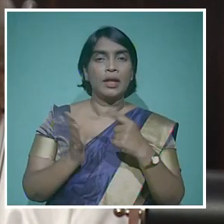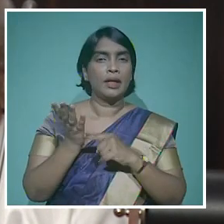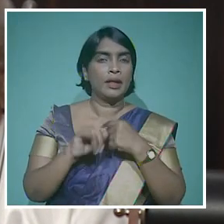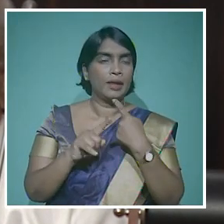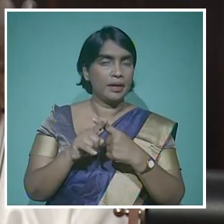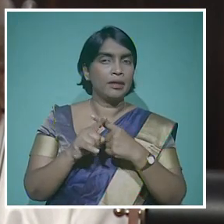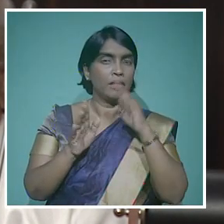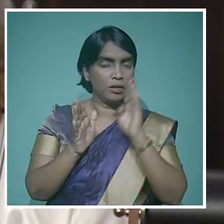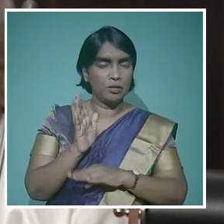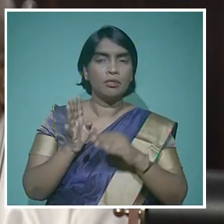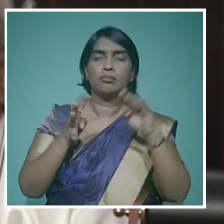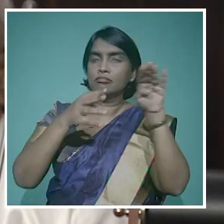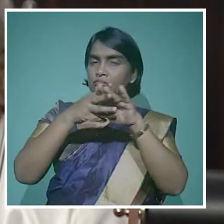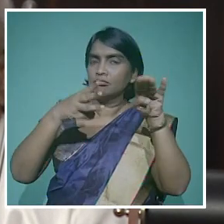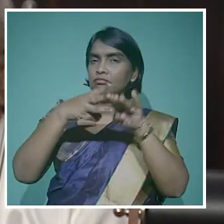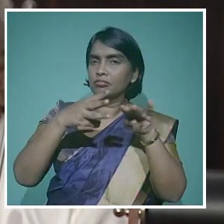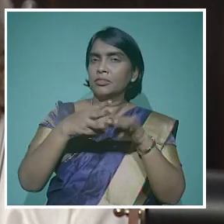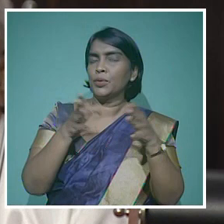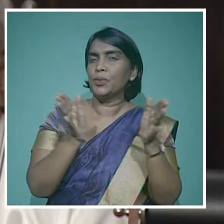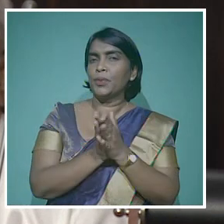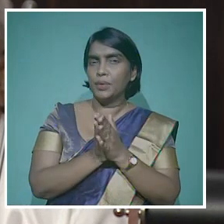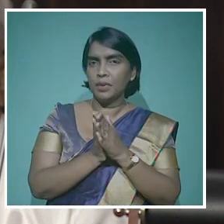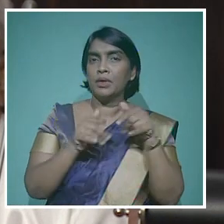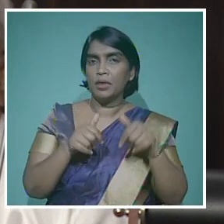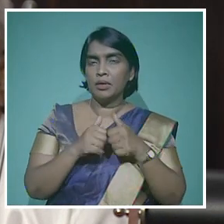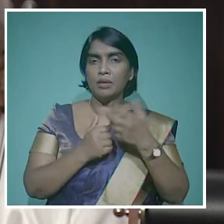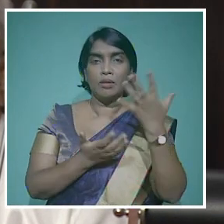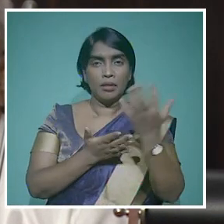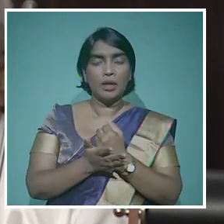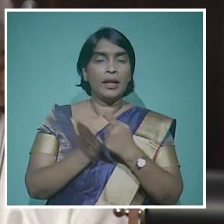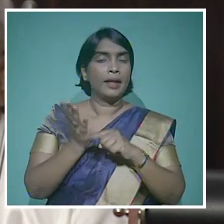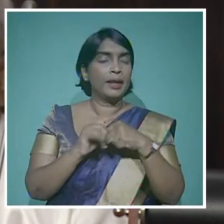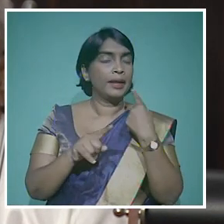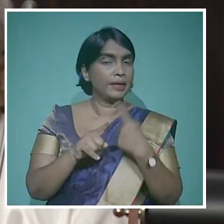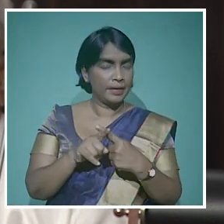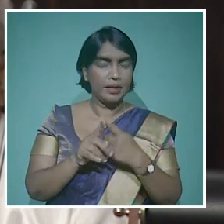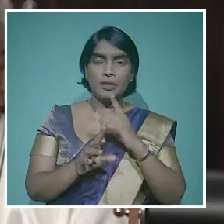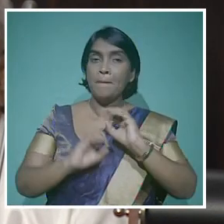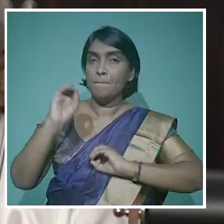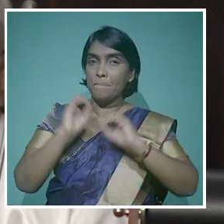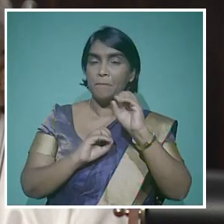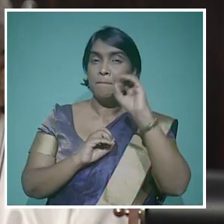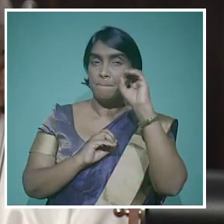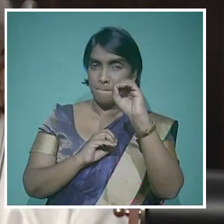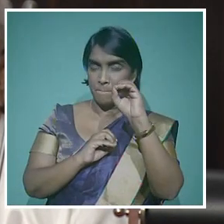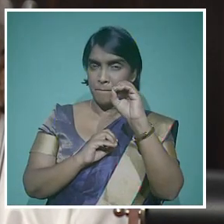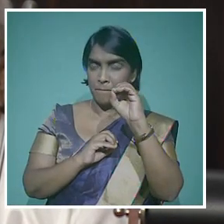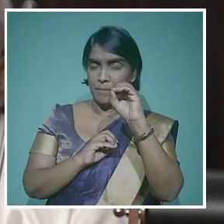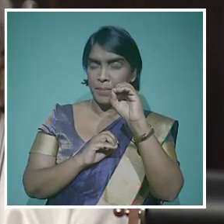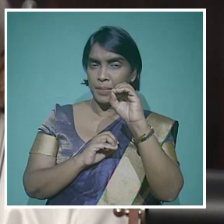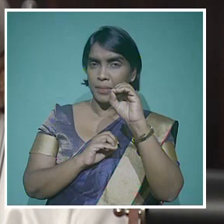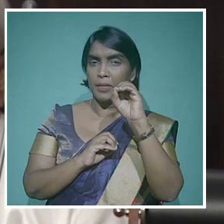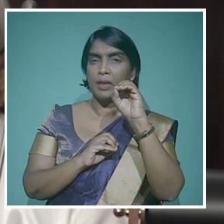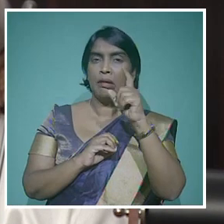කිරීම අධීරය වශයෙන් ගැළපීම සඳහා දැන්ට අය කරනු ලබන තීරු බදු අනුපාතය වන